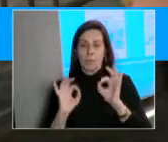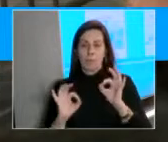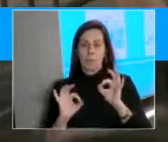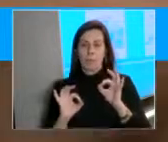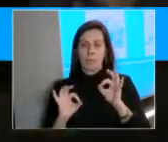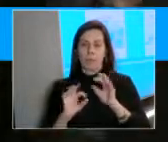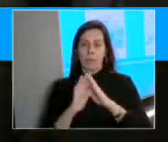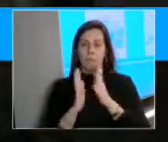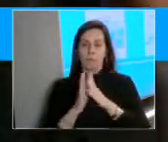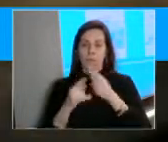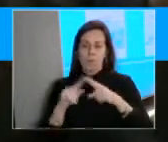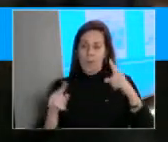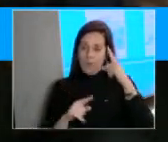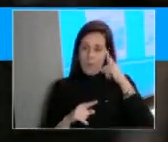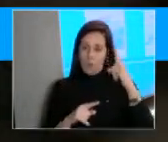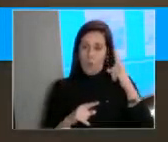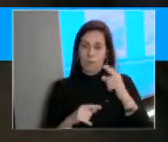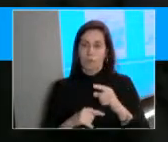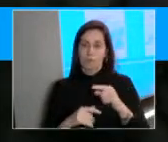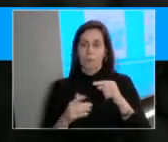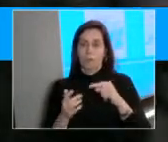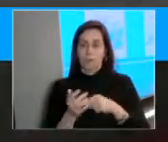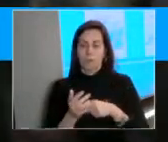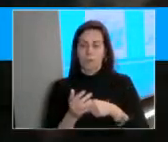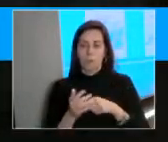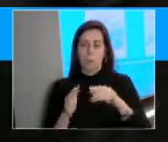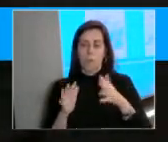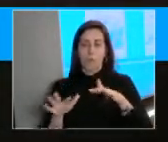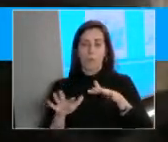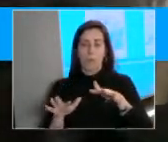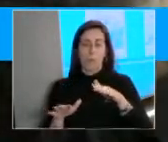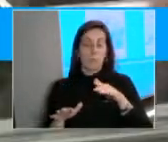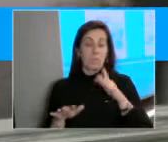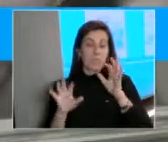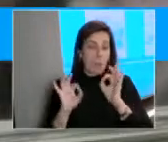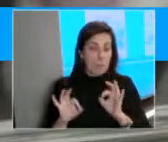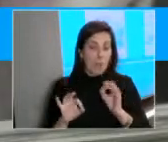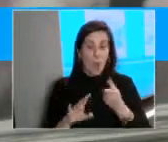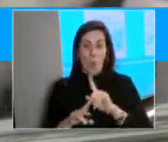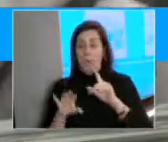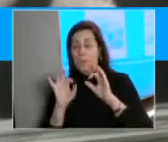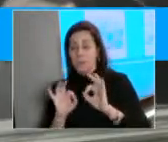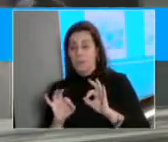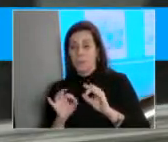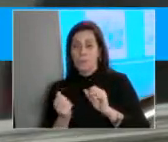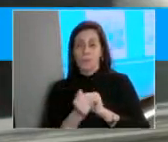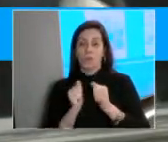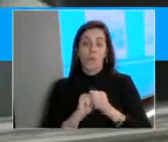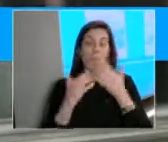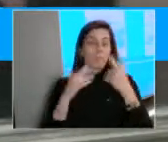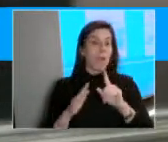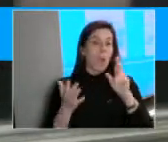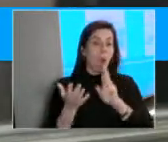כל מגוון הדעות ברשתות החברתיות, החל משוב, שמה שהממשל אומר זה אמת לאמיתה, ומה שאומר שהוא מסתיר למעשה את